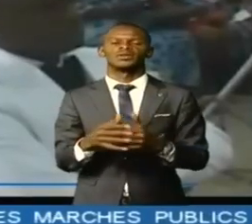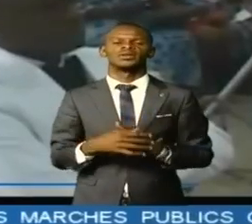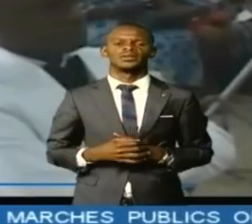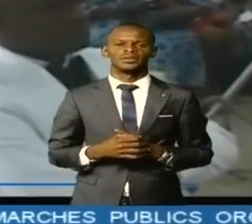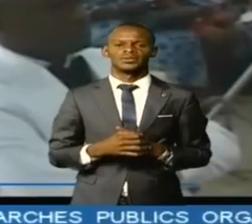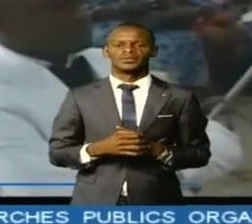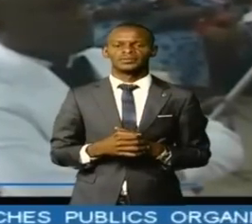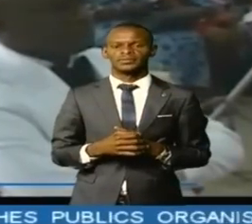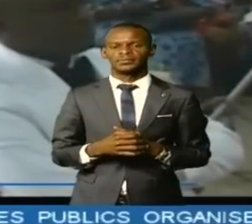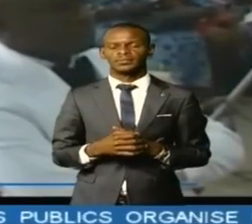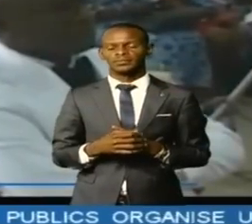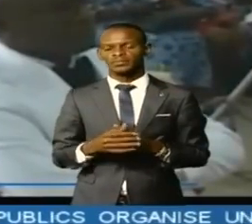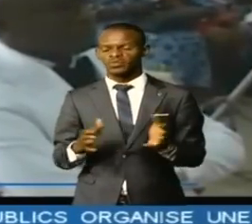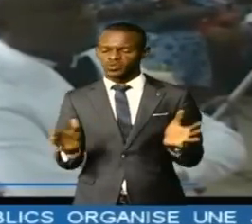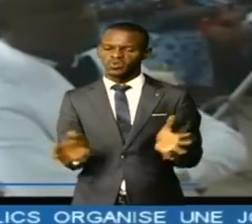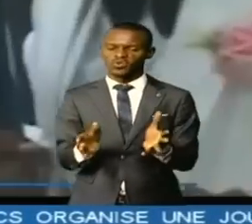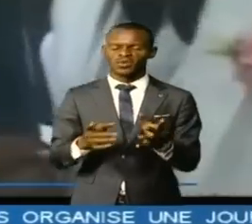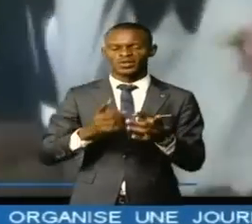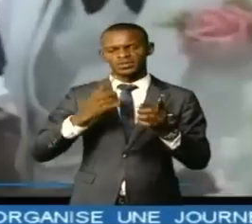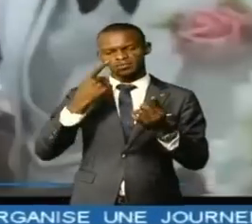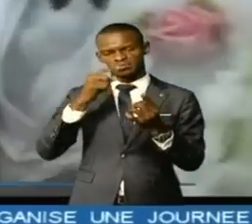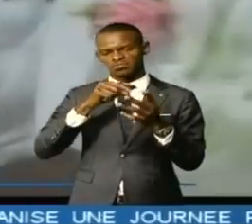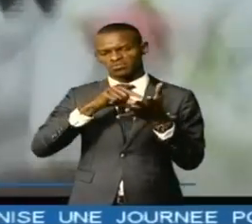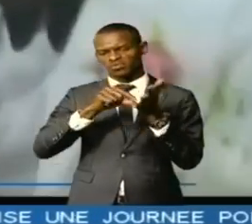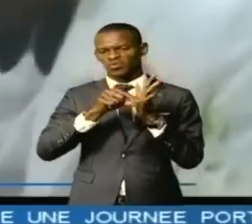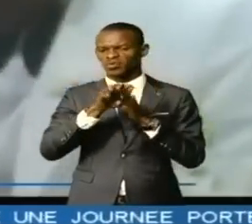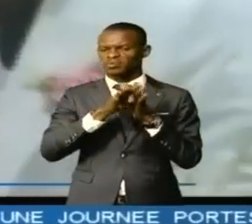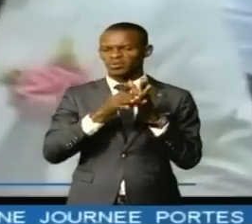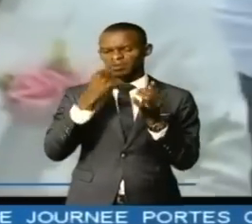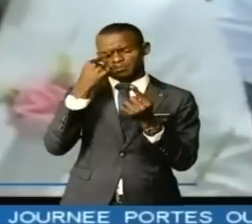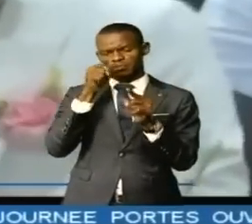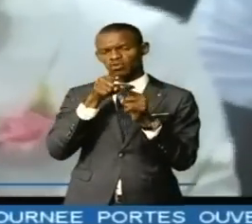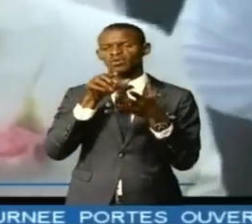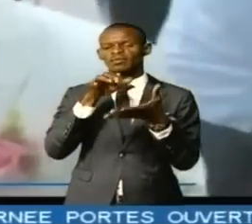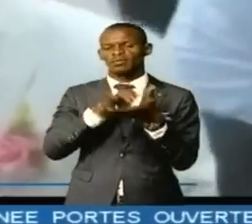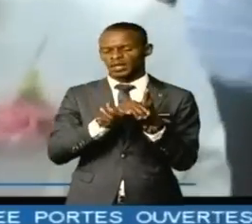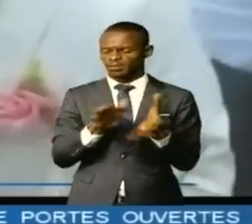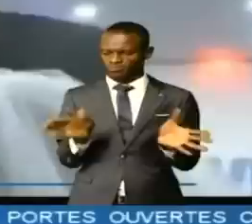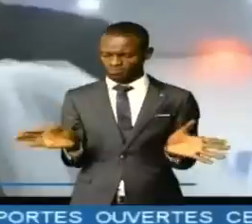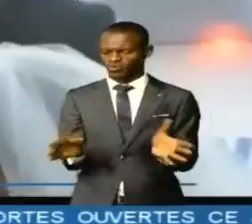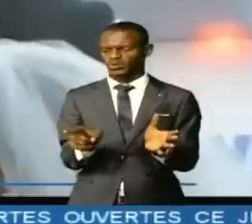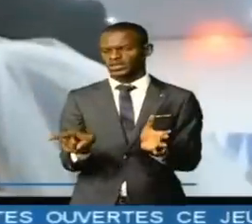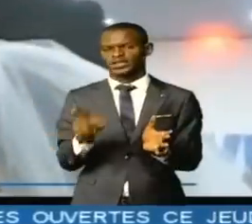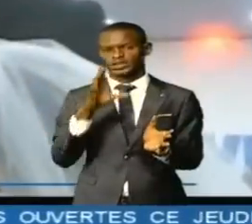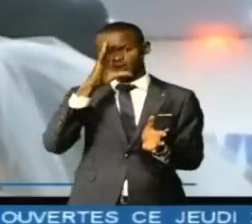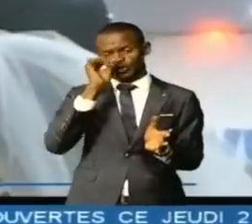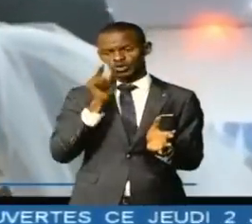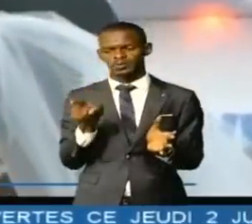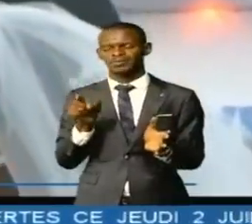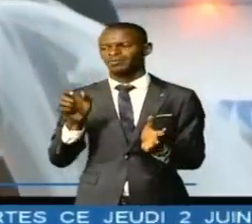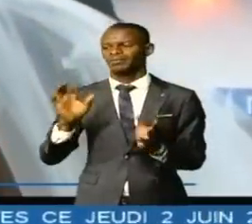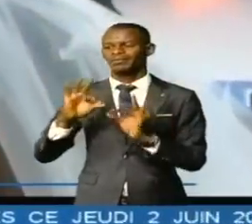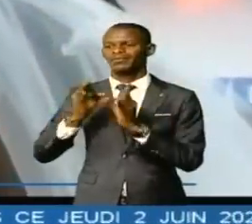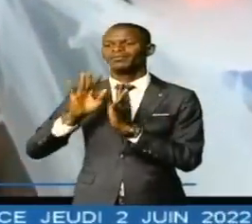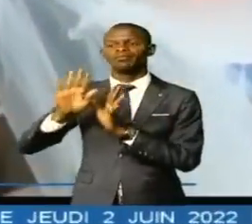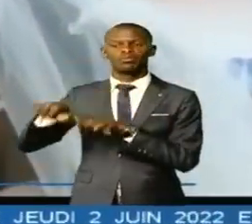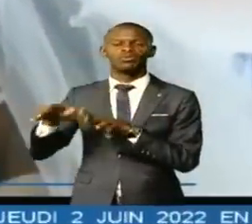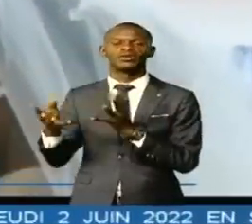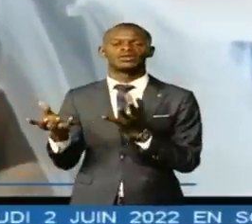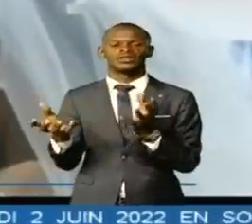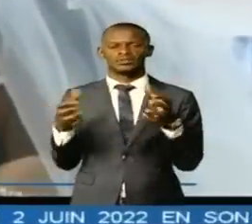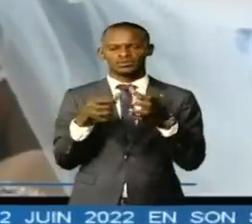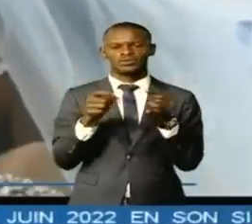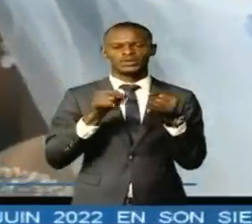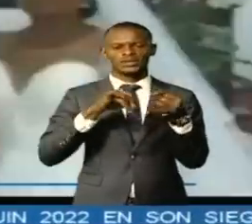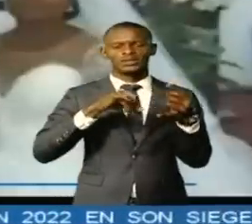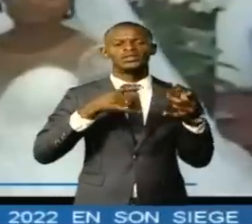consacrés au chapitre du mariage. Owar Mbongi quitte son père et sa mère Il s'attache ainsi à Clémence Mamoko,